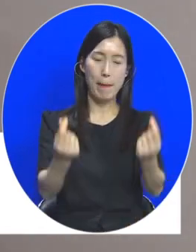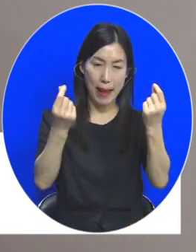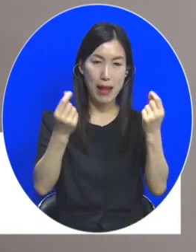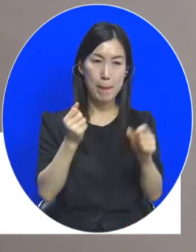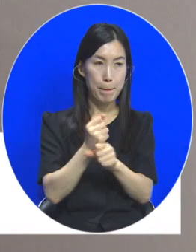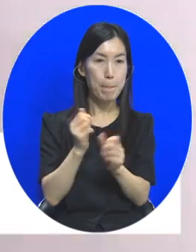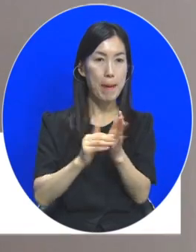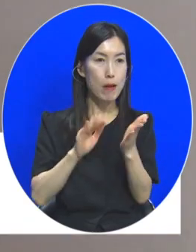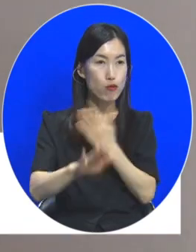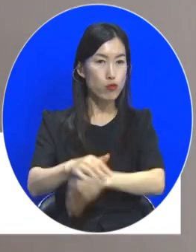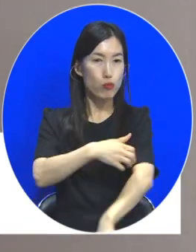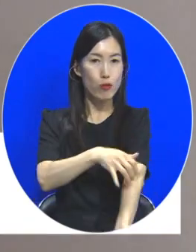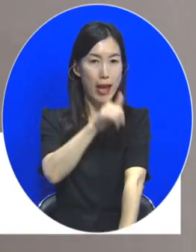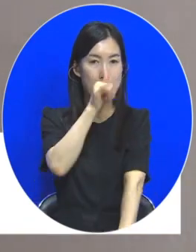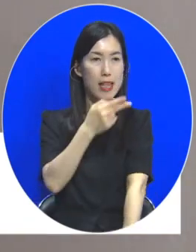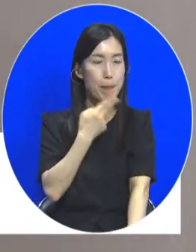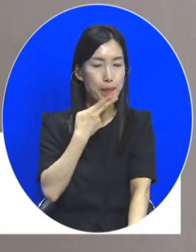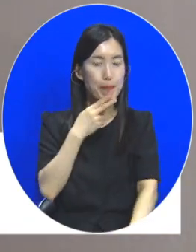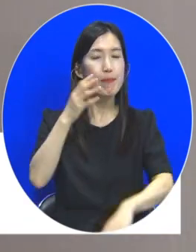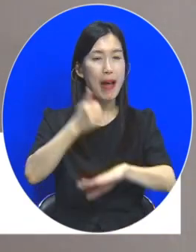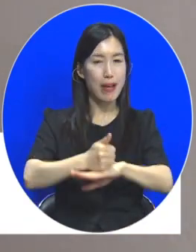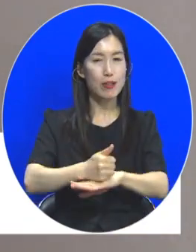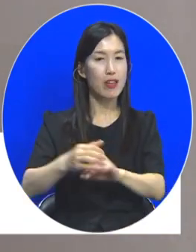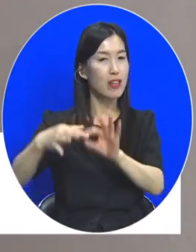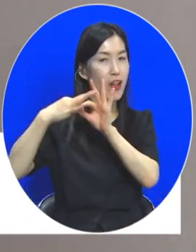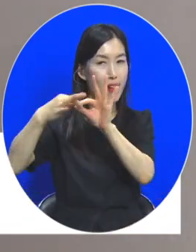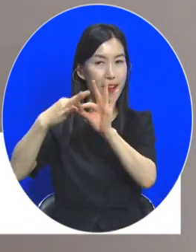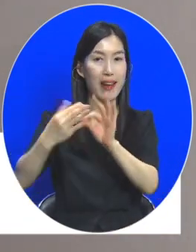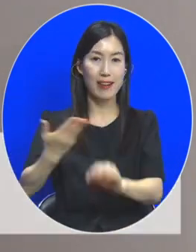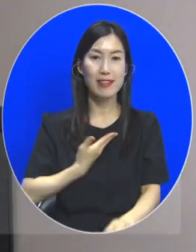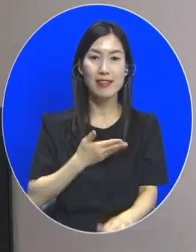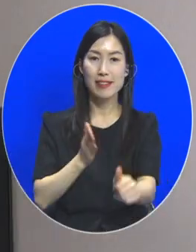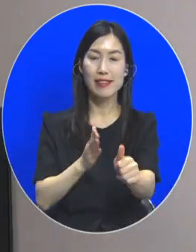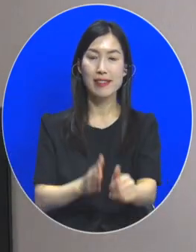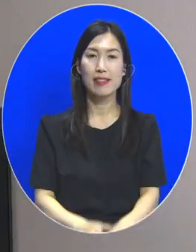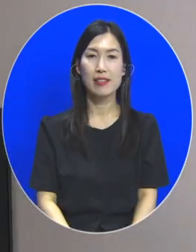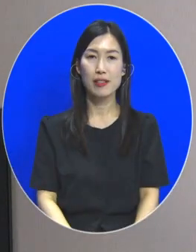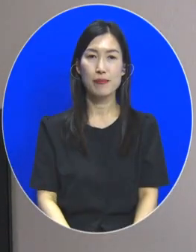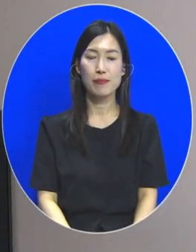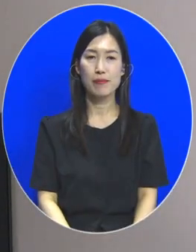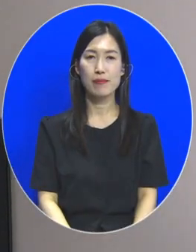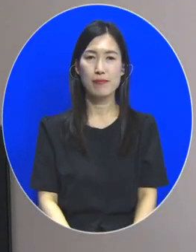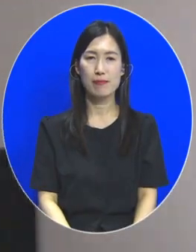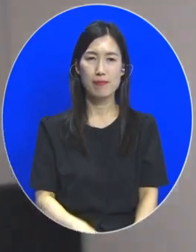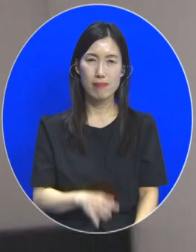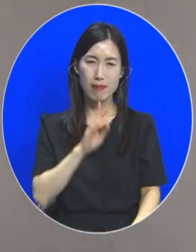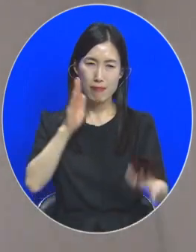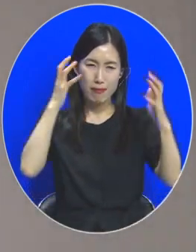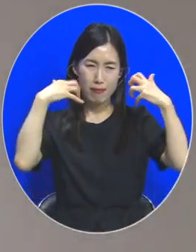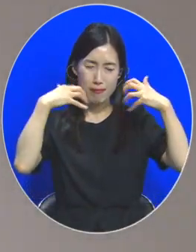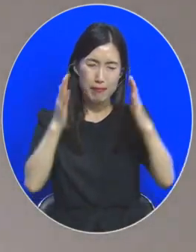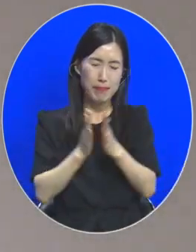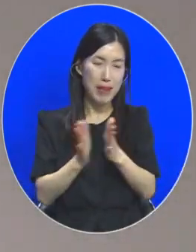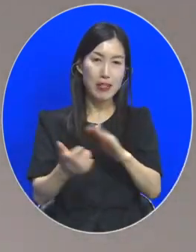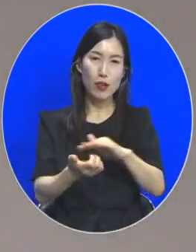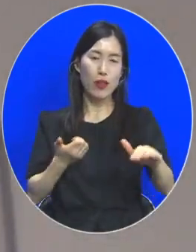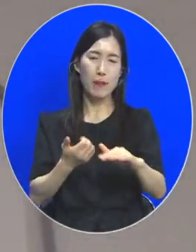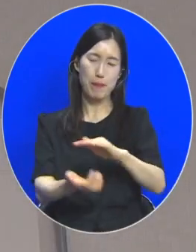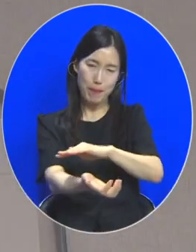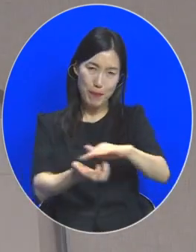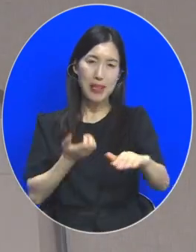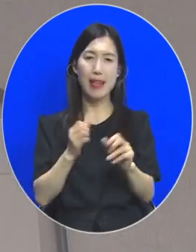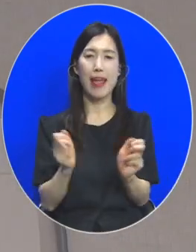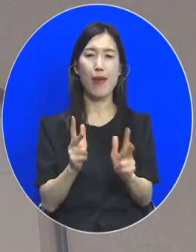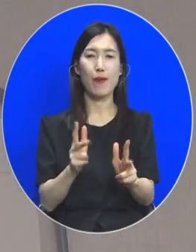철저한 이후에도 불편함이 없는지 사회에도 다 점검을 좀 해주세요 정부는 본격적인 더위가 시작되기 전에 에어컨